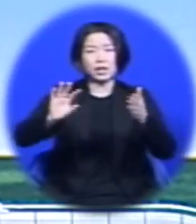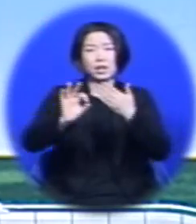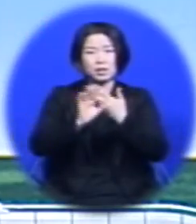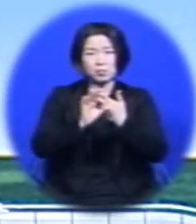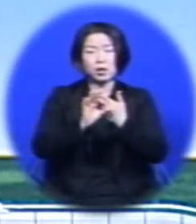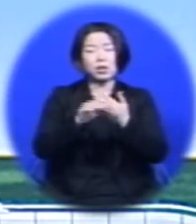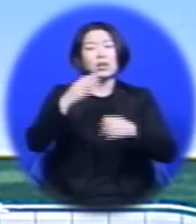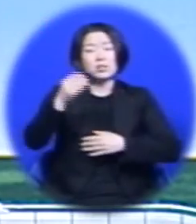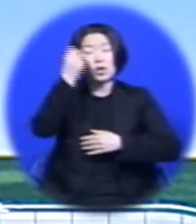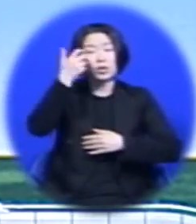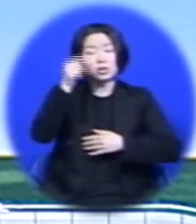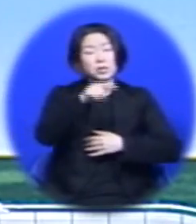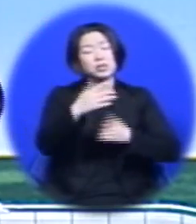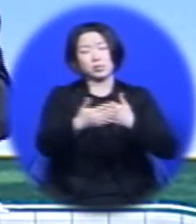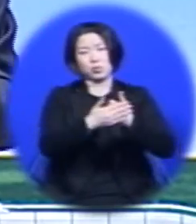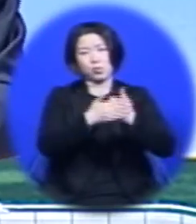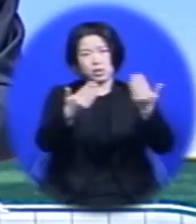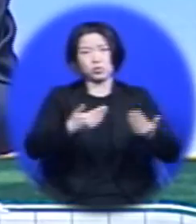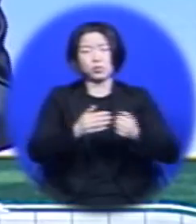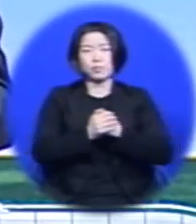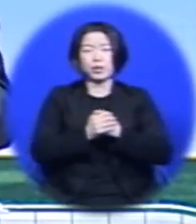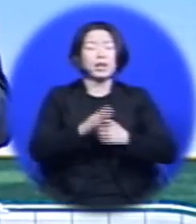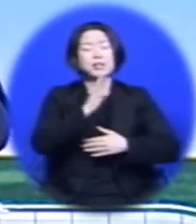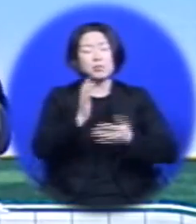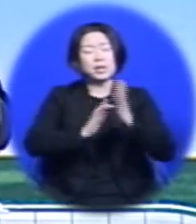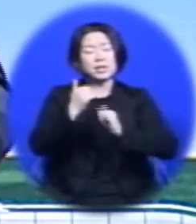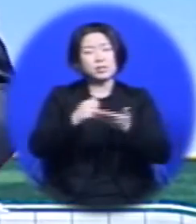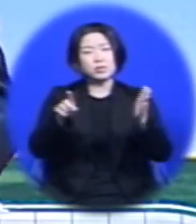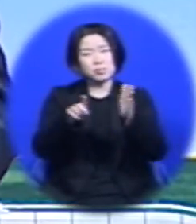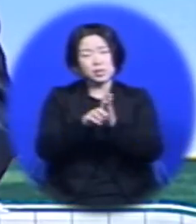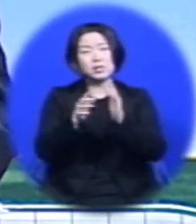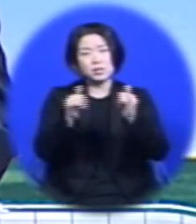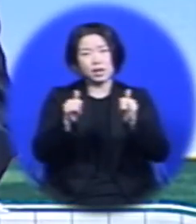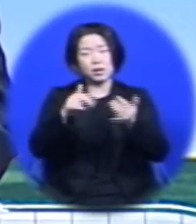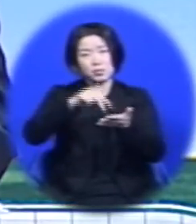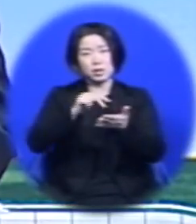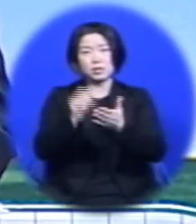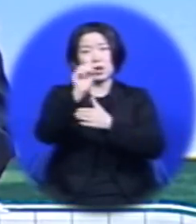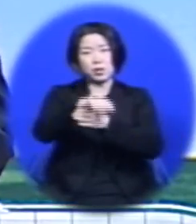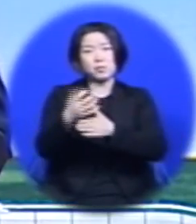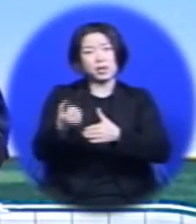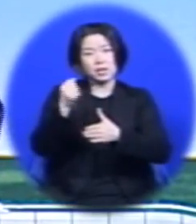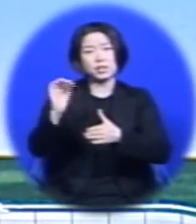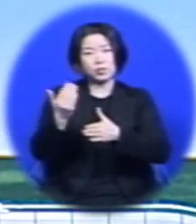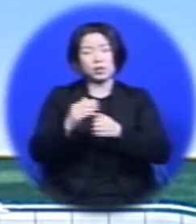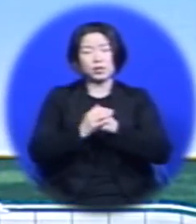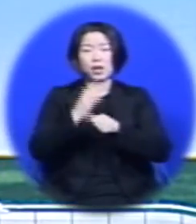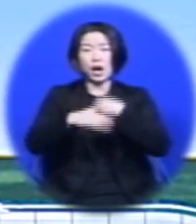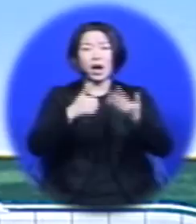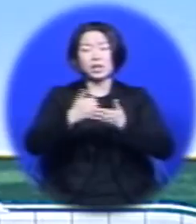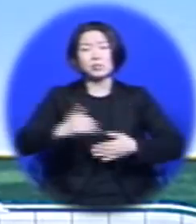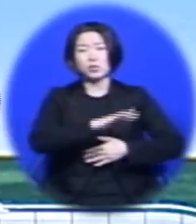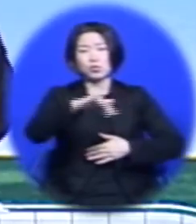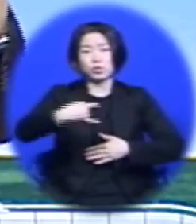오십니다 그리고 그는 정말 예수 믿는 사람으로서 의 열매를 맺게 됩니다 하나님이 우리에게 원하시는